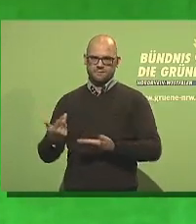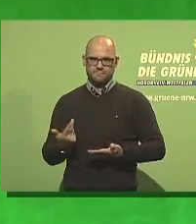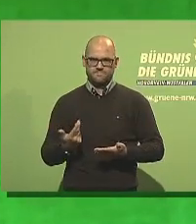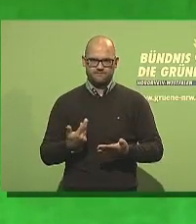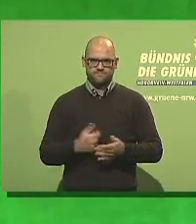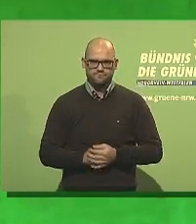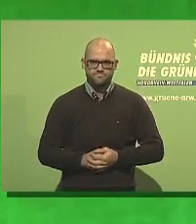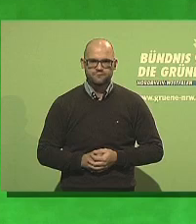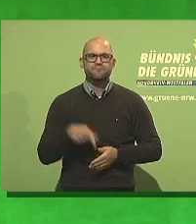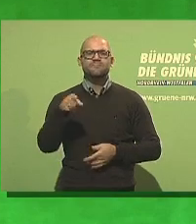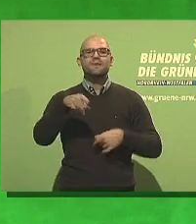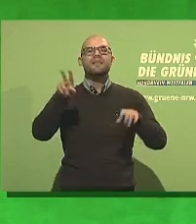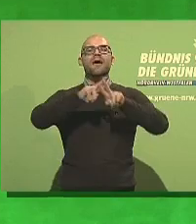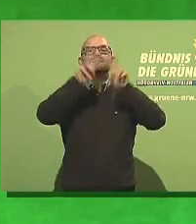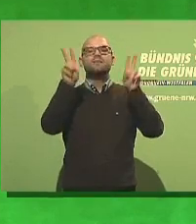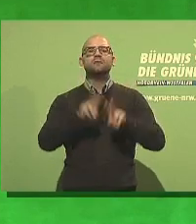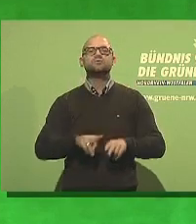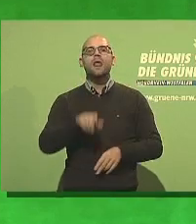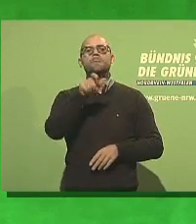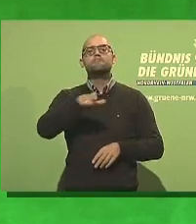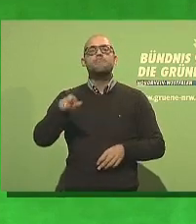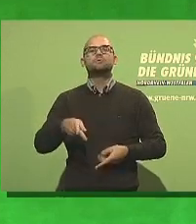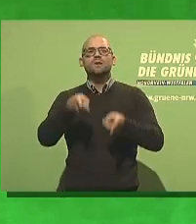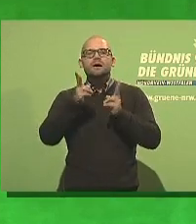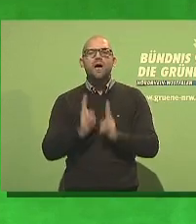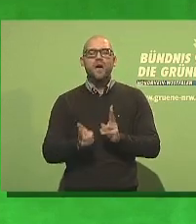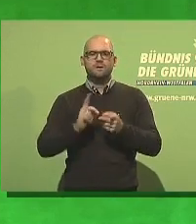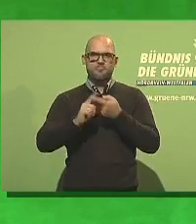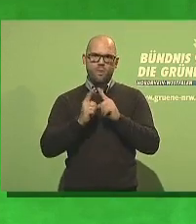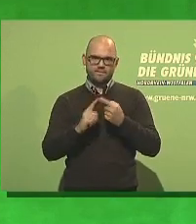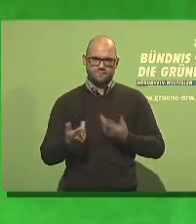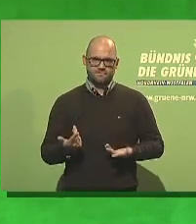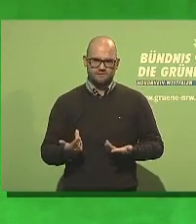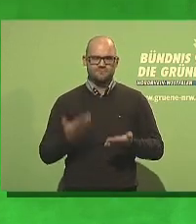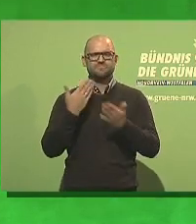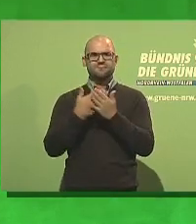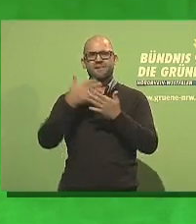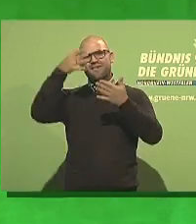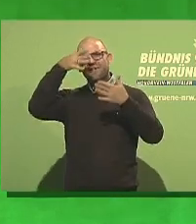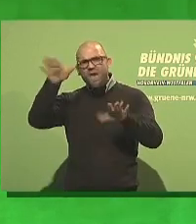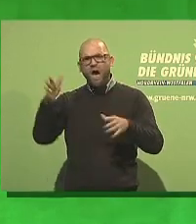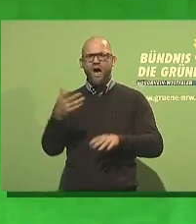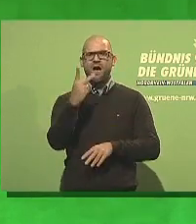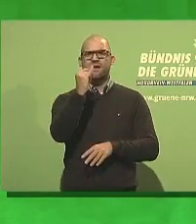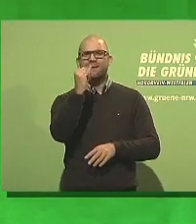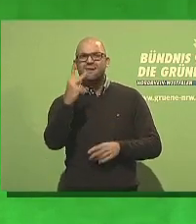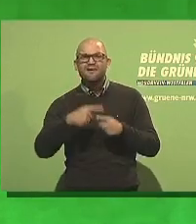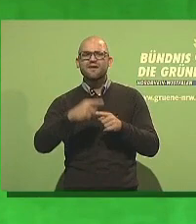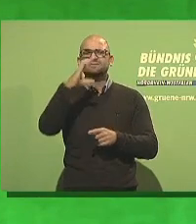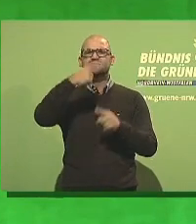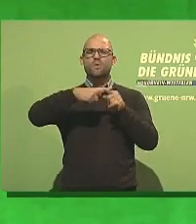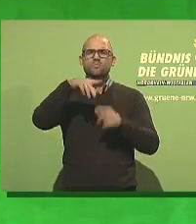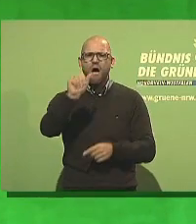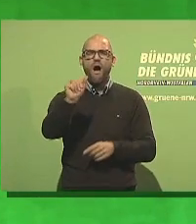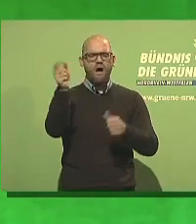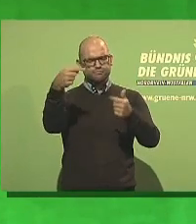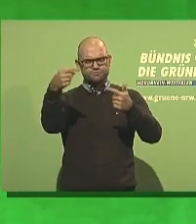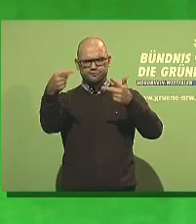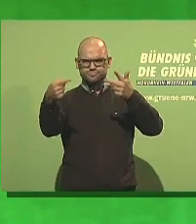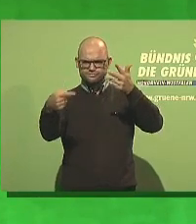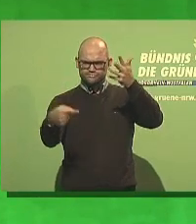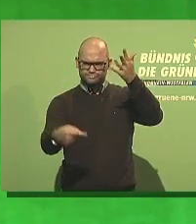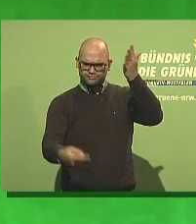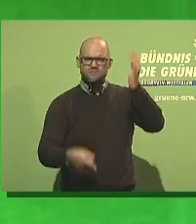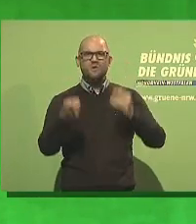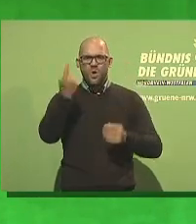Für eine internationale Menschenrechtspolitik, bei der wir IKEA, KIK, C&A und wie sie alle heißen, auch vor